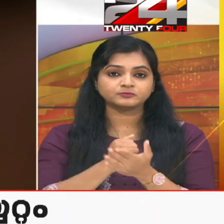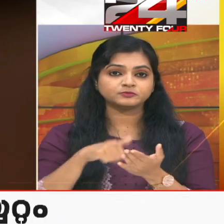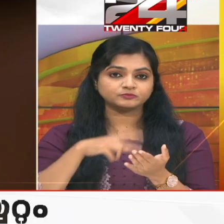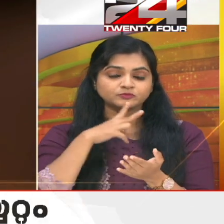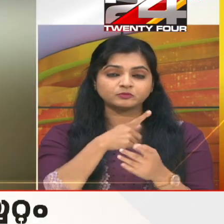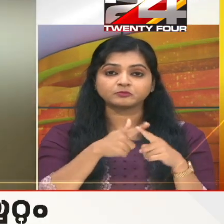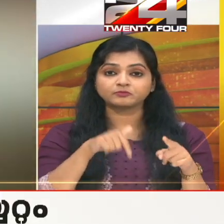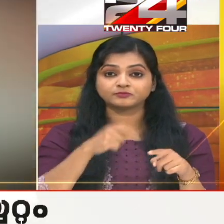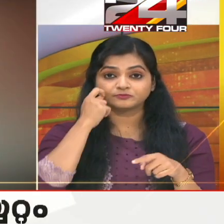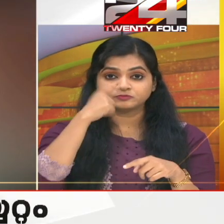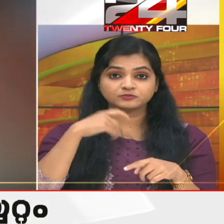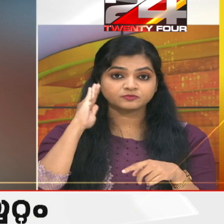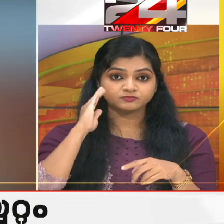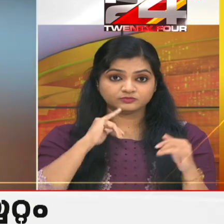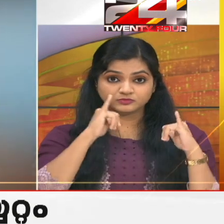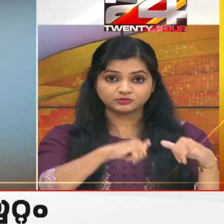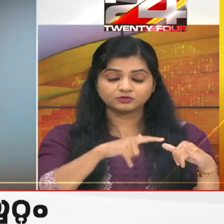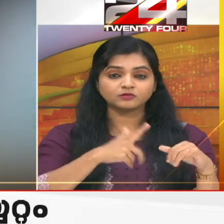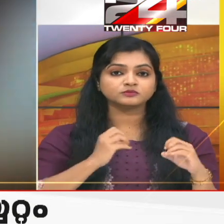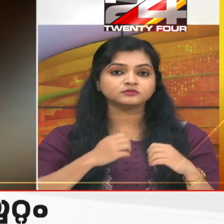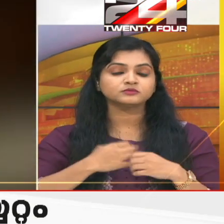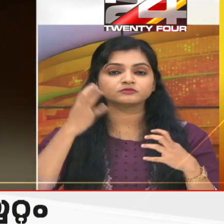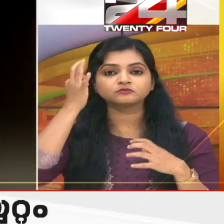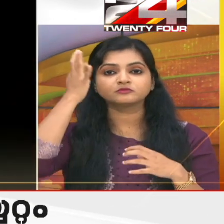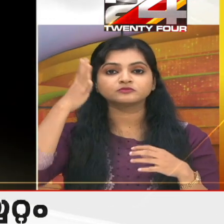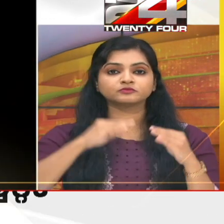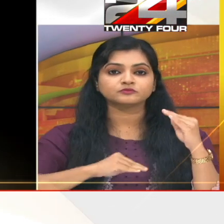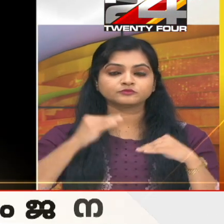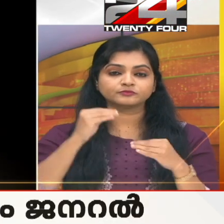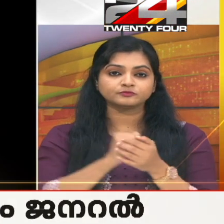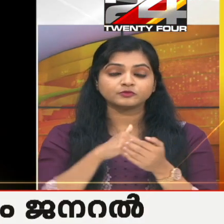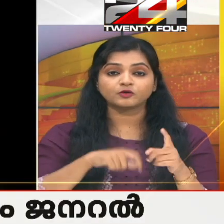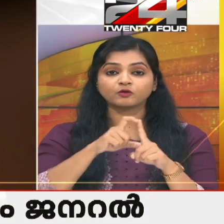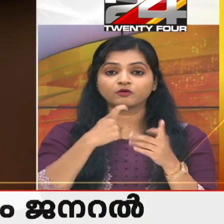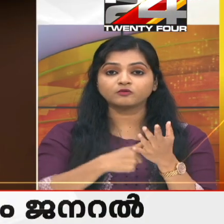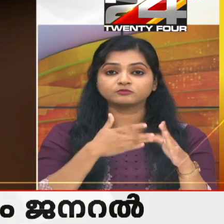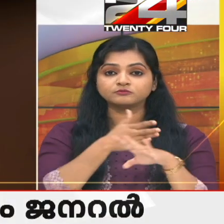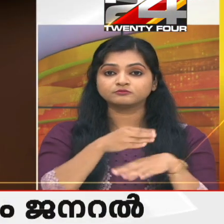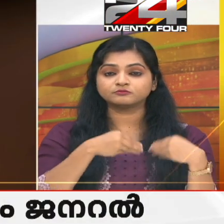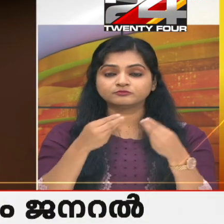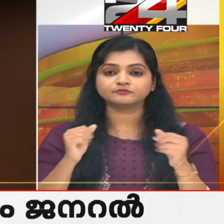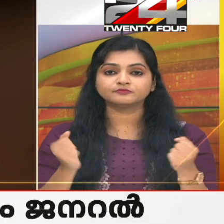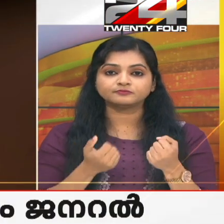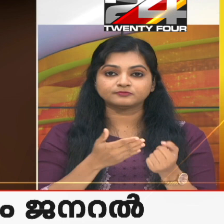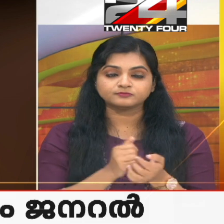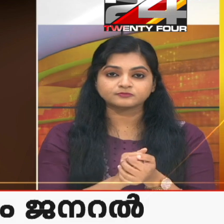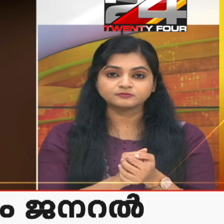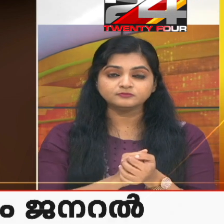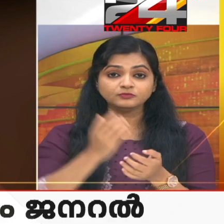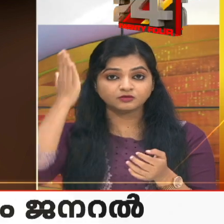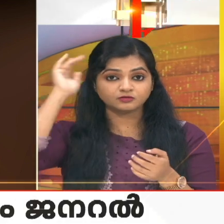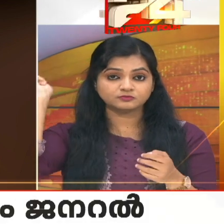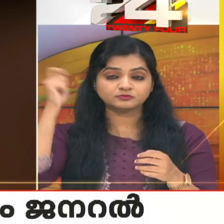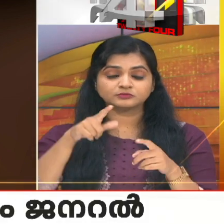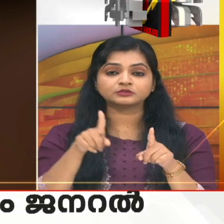എന്നാണ് ഈ ഡോക്ടർമാർ നൽകുന്ന വിവരം. തുടർന്ന് ഇവർ ഡോക്ടറെ കയ്യേറ്റം ചെയ്യാൻ ഇയാൾ ശ്രമിച്ചു. തലയ്ക്കടിക്കാനാണ്, അതായത്